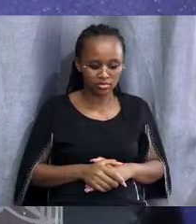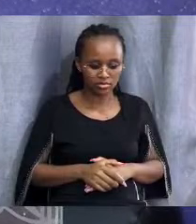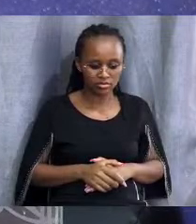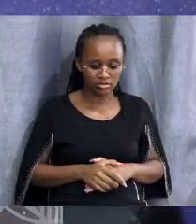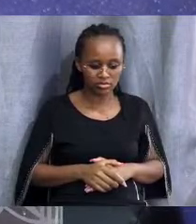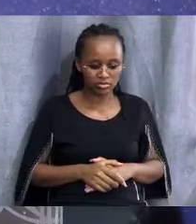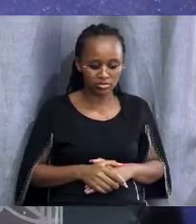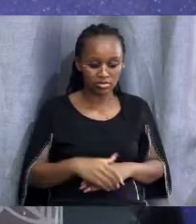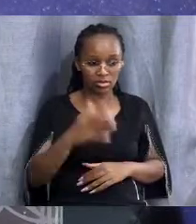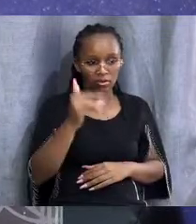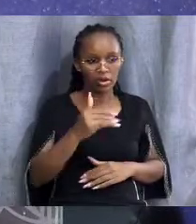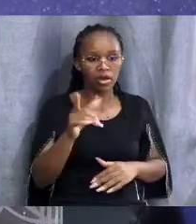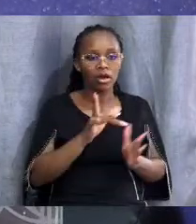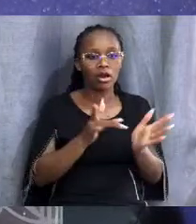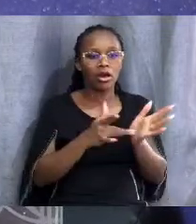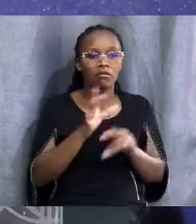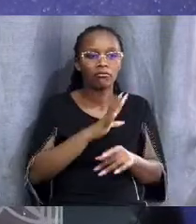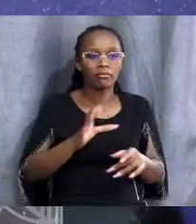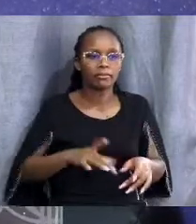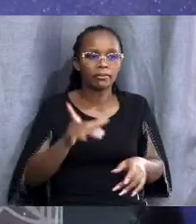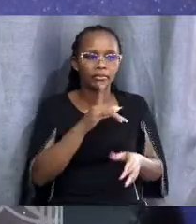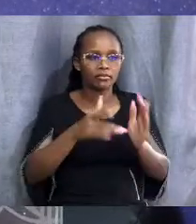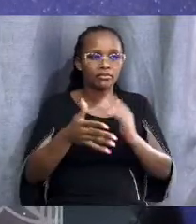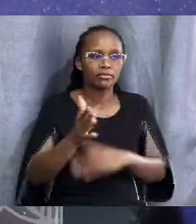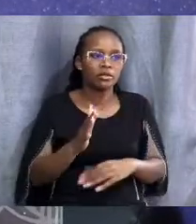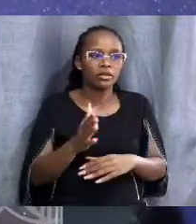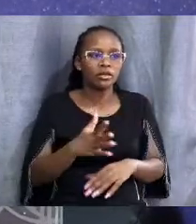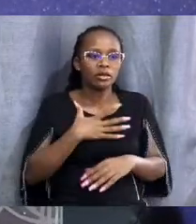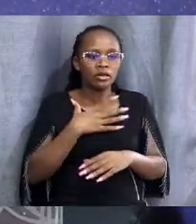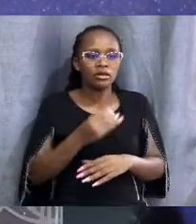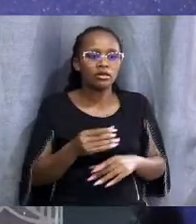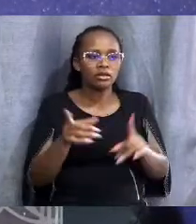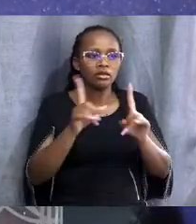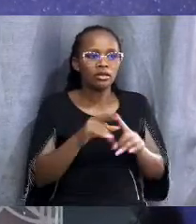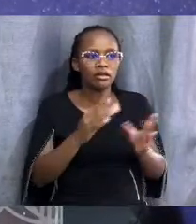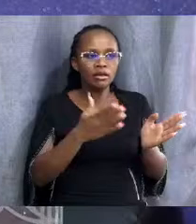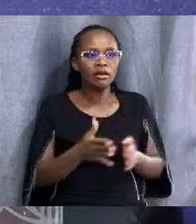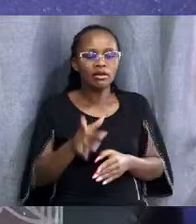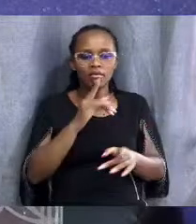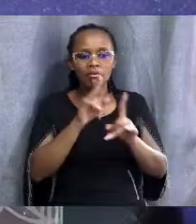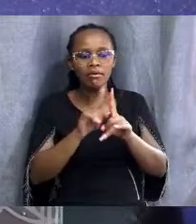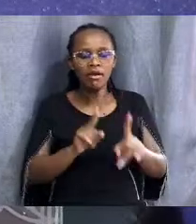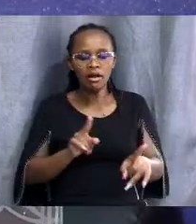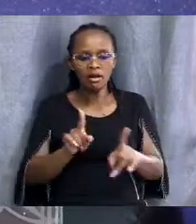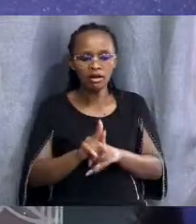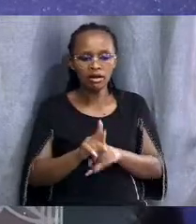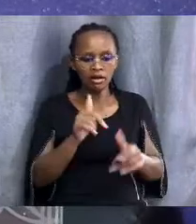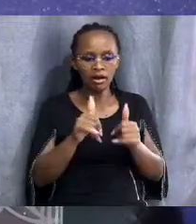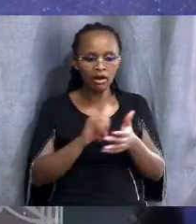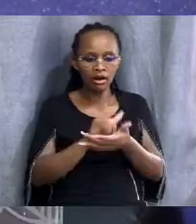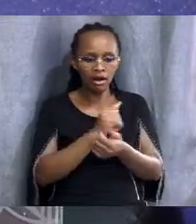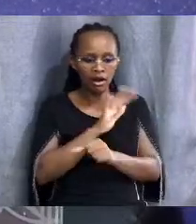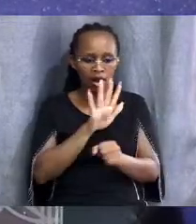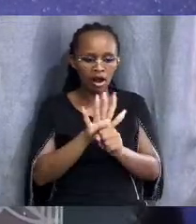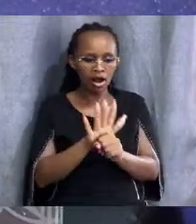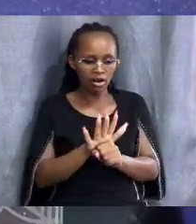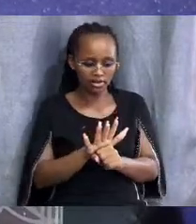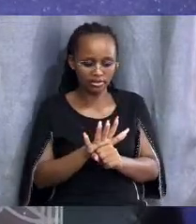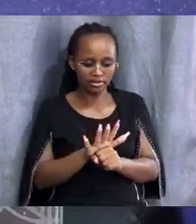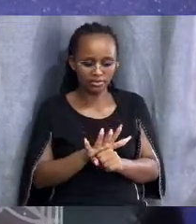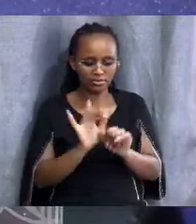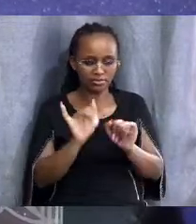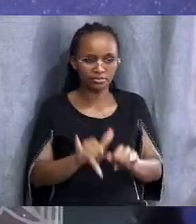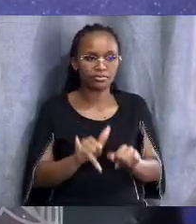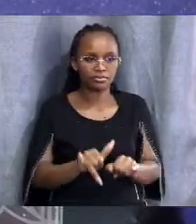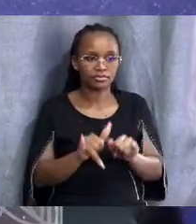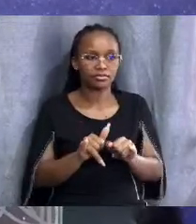tutoranie, nyodo wa mwadha ni wito Jesu Kristo. Hakiri uguo, ario afafa, aria nyedete muna ore,